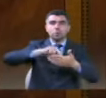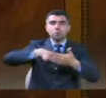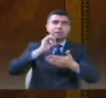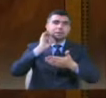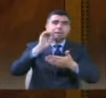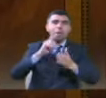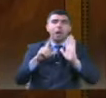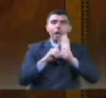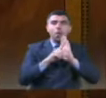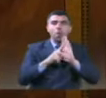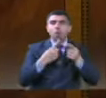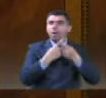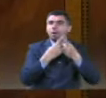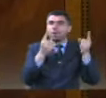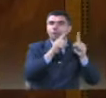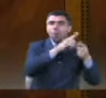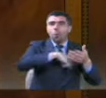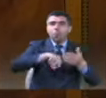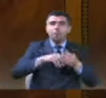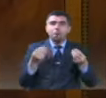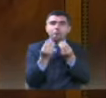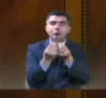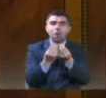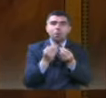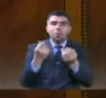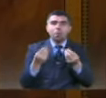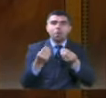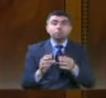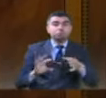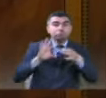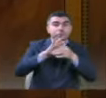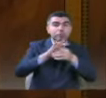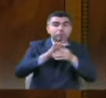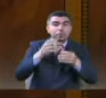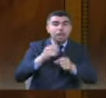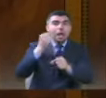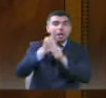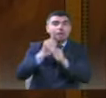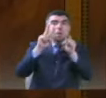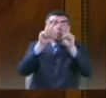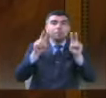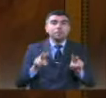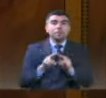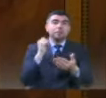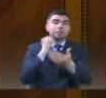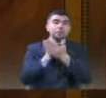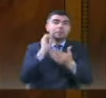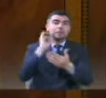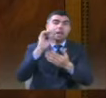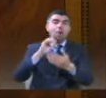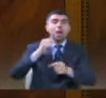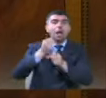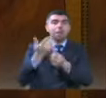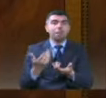للقطاعات والحالات الاستثنائية التي يمكن فيها إبرام عقد شغل محدد المدة، ونطالب